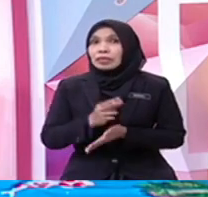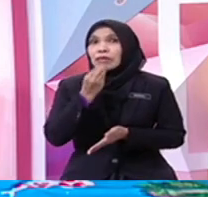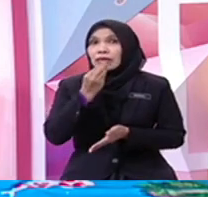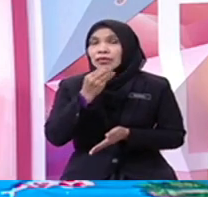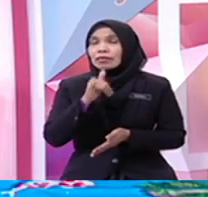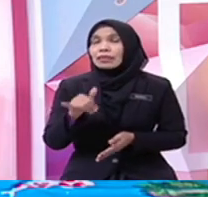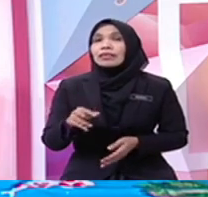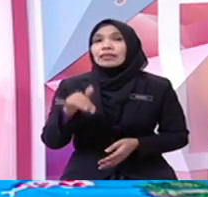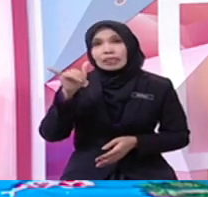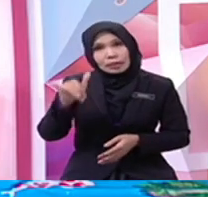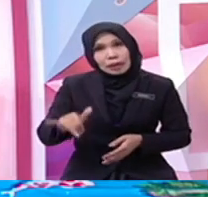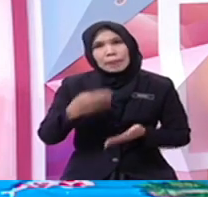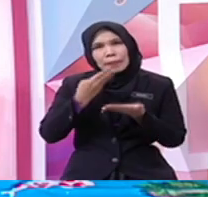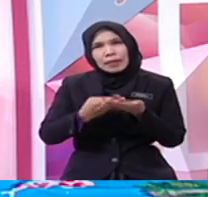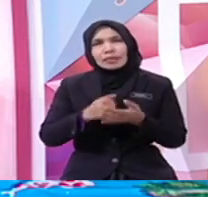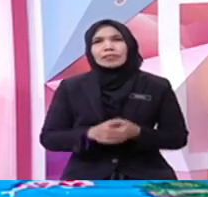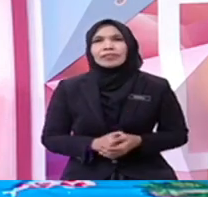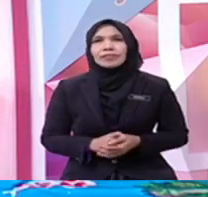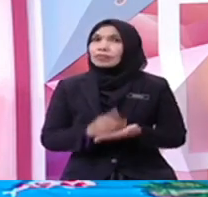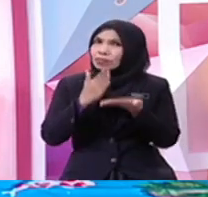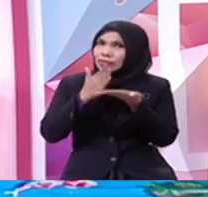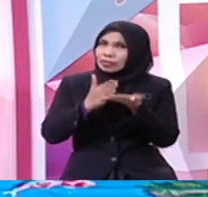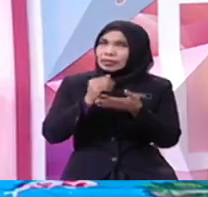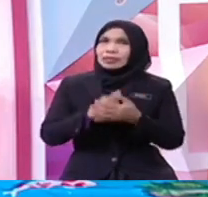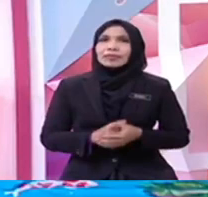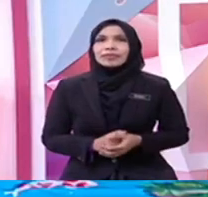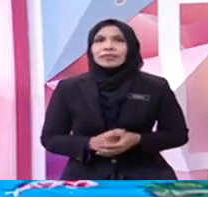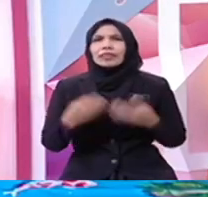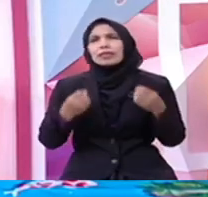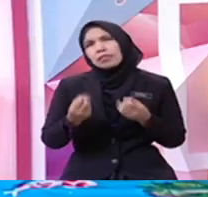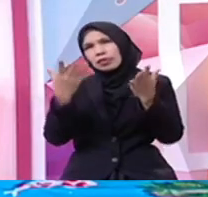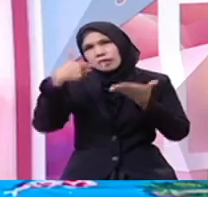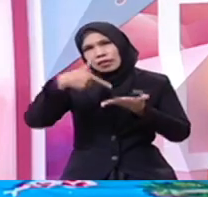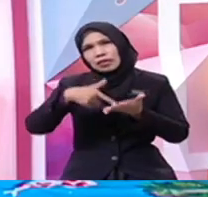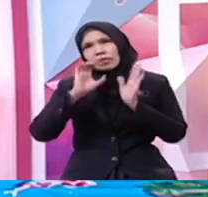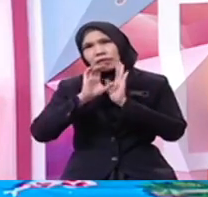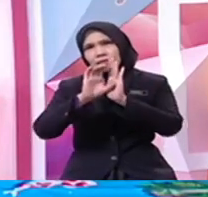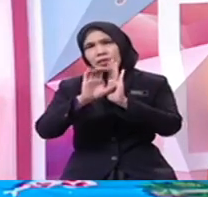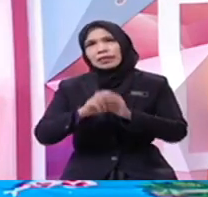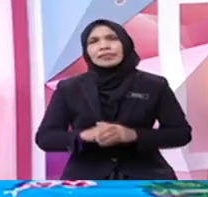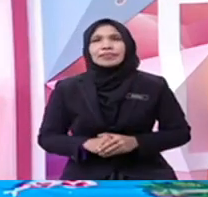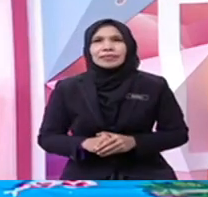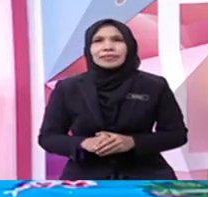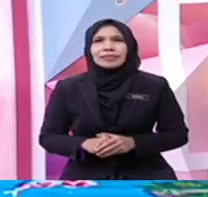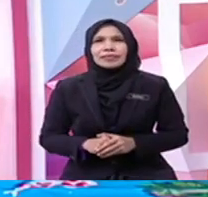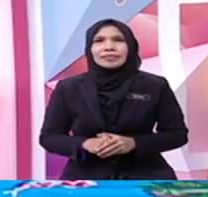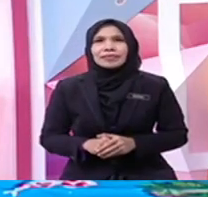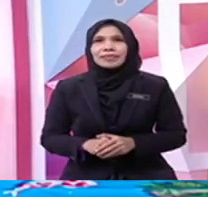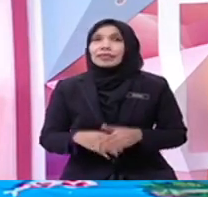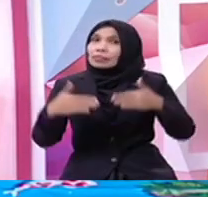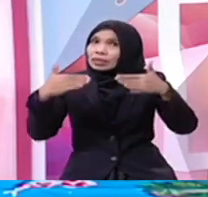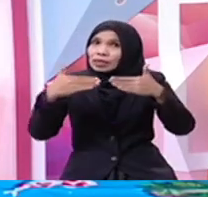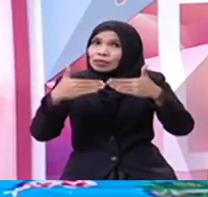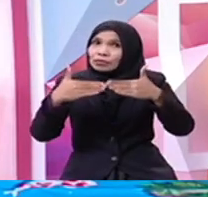ketika cekgu sebab Saya tunjukkan lebih banyak lagi gambar-gambar kepada murid di rumah kita demi Sinergi kita akan continue atau